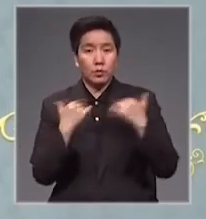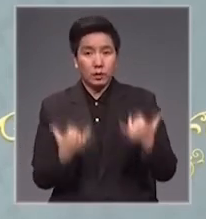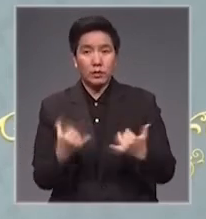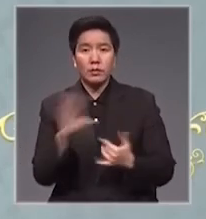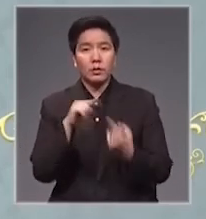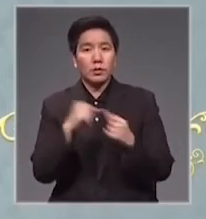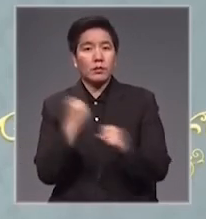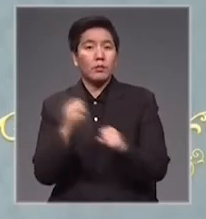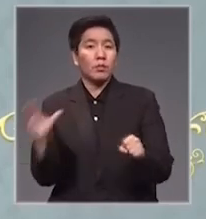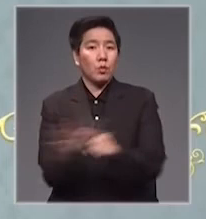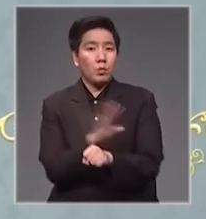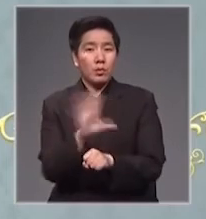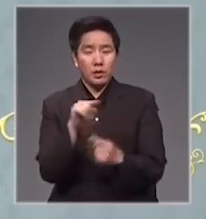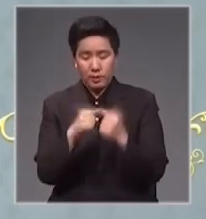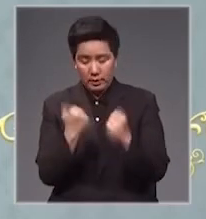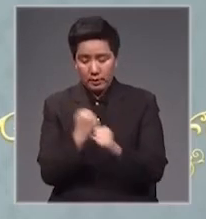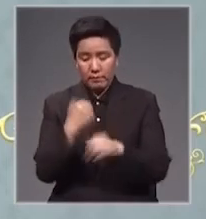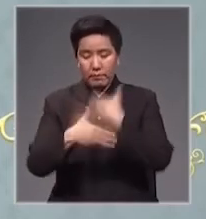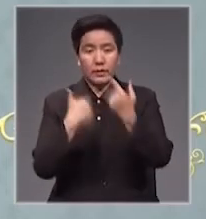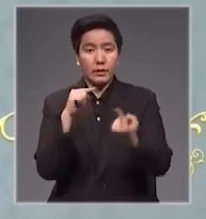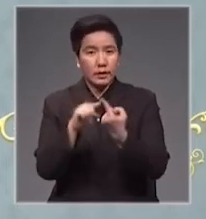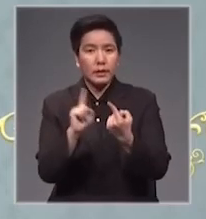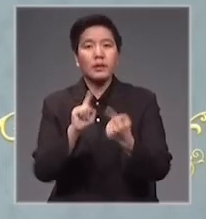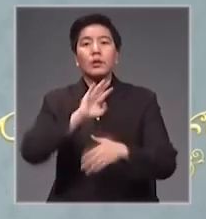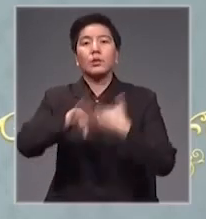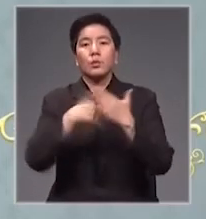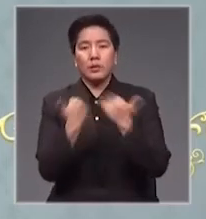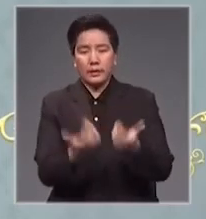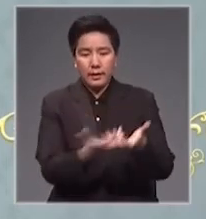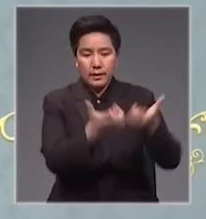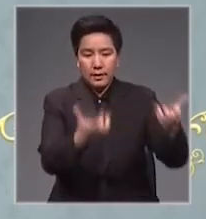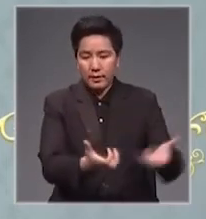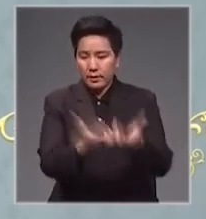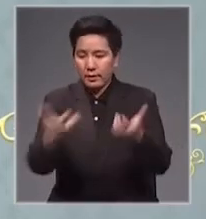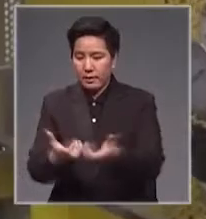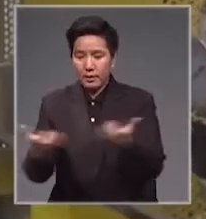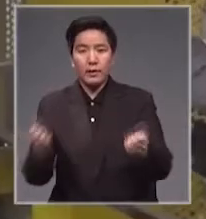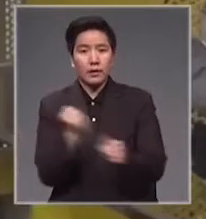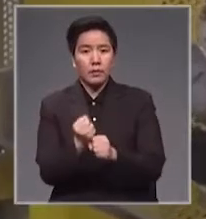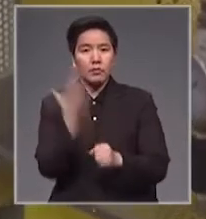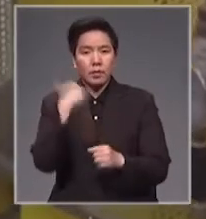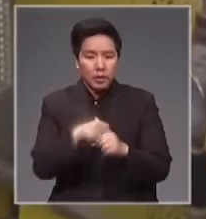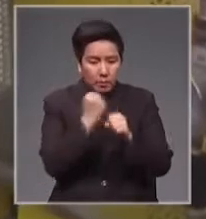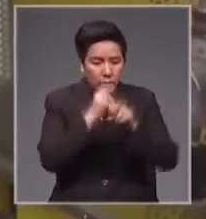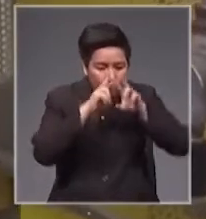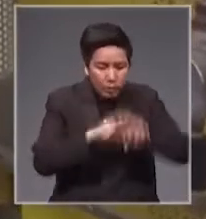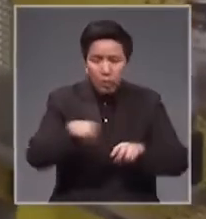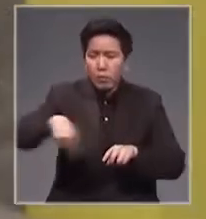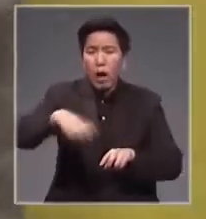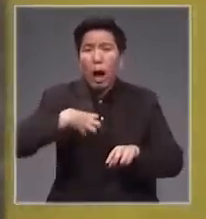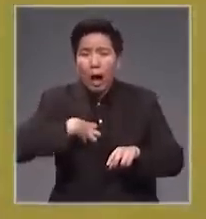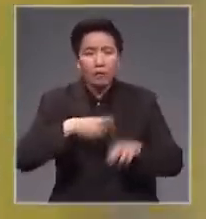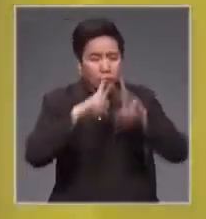หรือทำให้เกิดขึ้นได้ไม่มากนักทุกอย่างแยกชิ้นกันทำหากันไม่เจอเช่นไม่วิจัยในสิ่งที่เราต้องการประชาชนต้องการไม่จ